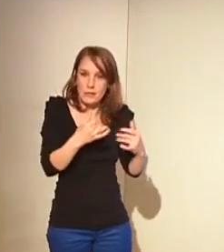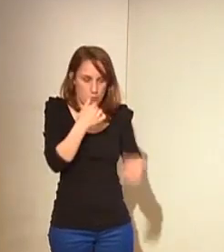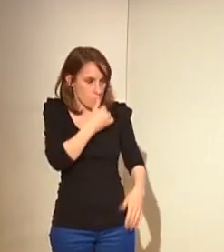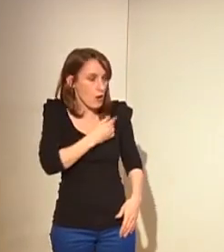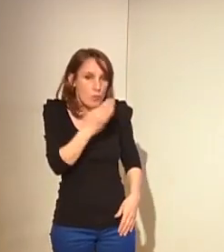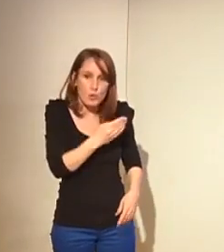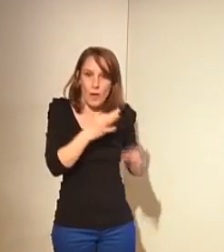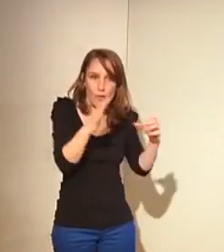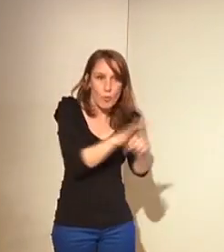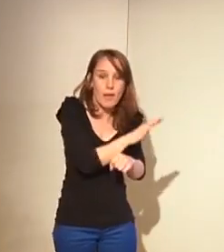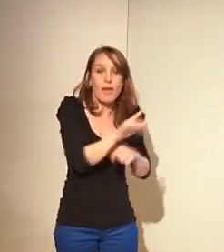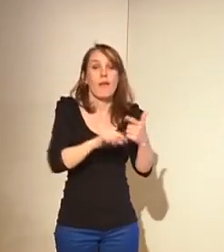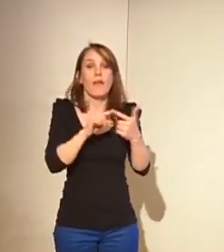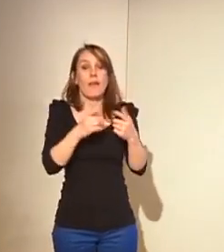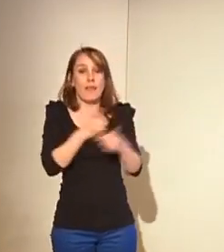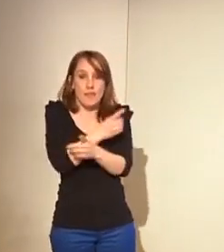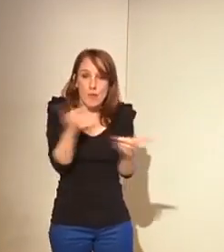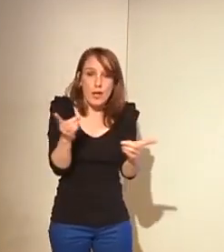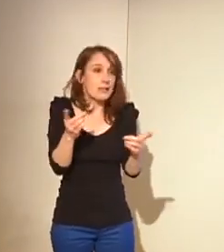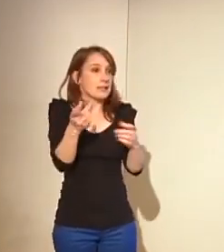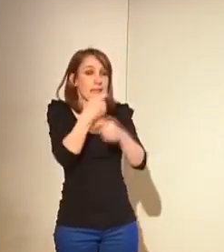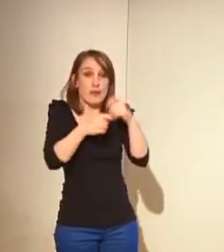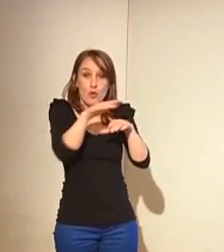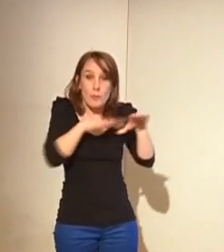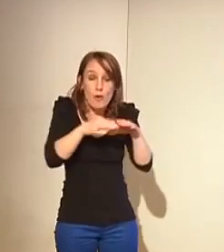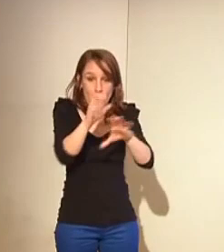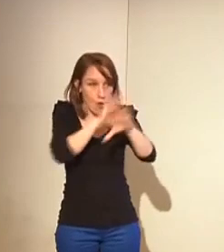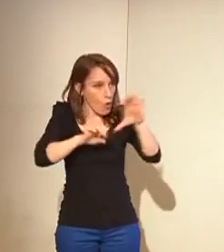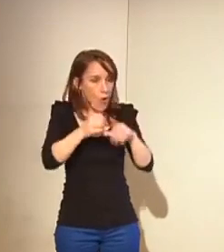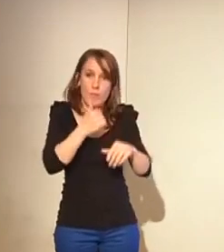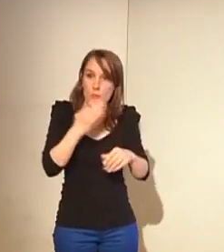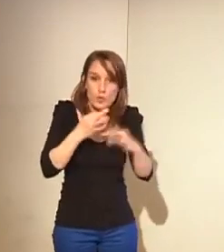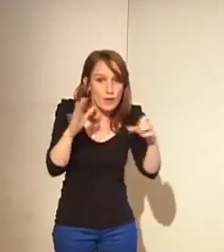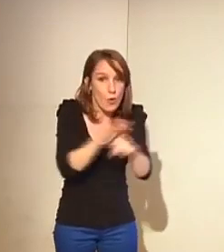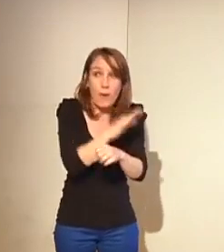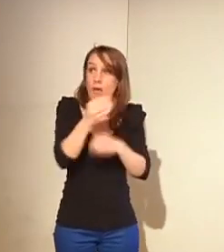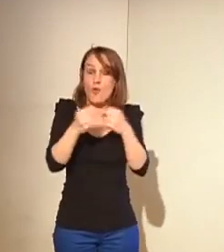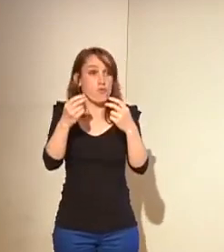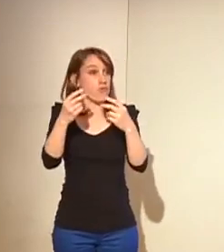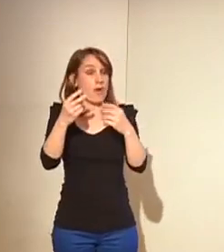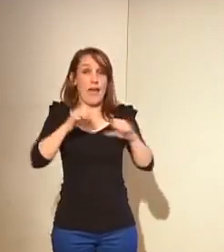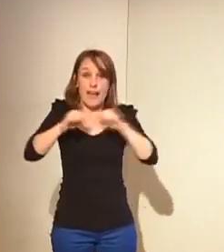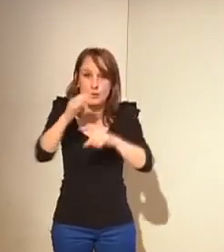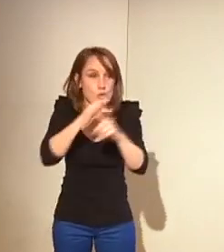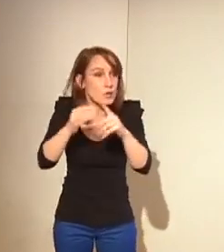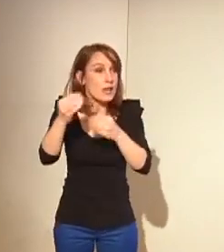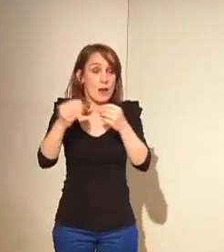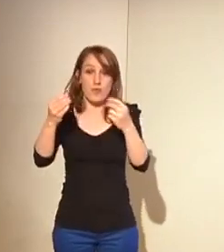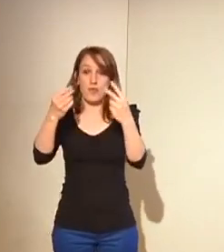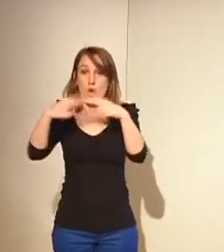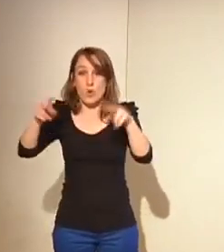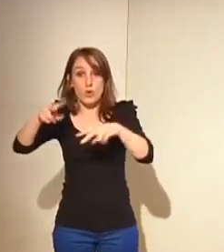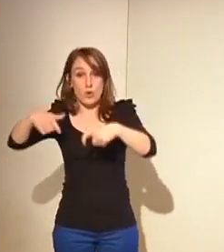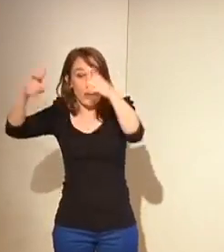l'adjoint à la démocratie à l'économie locale et à l'Europe mais aussi à l'adjoint à l'urbanisme à l'adjoint à l'action sociale encore plus il est